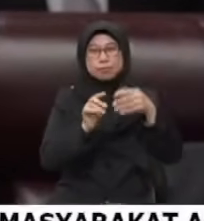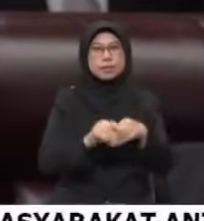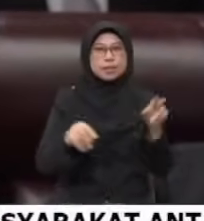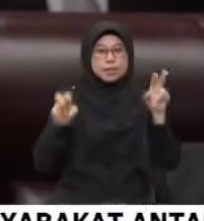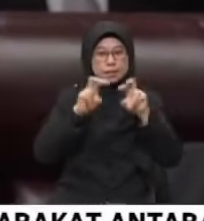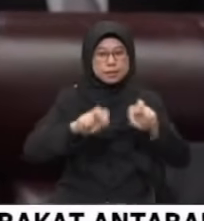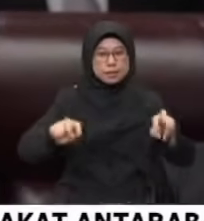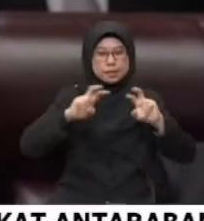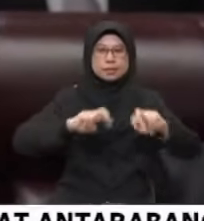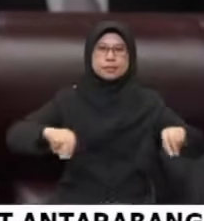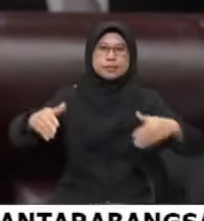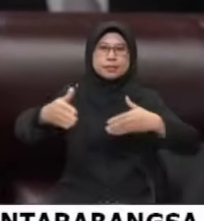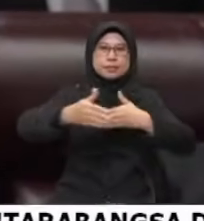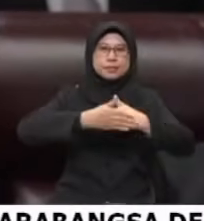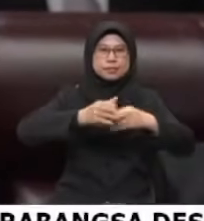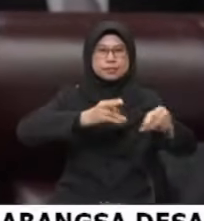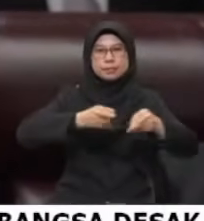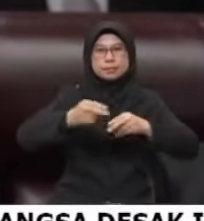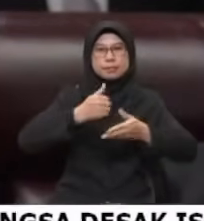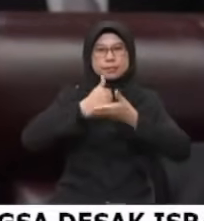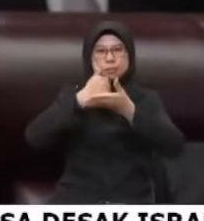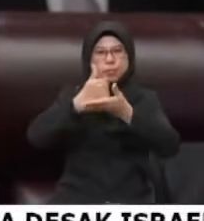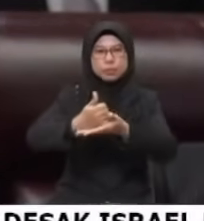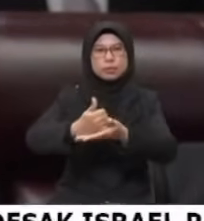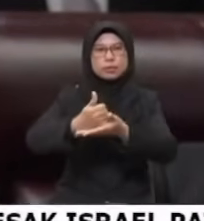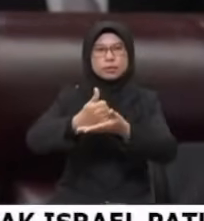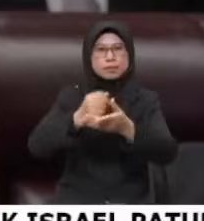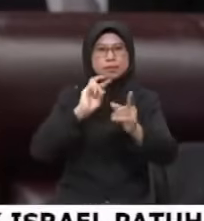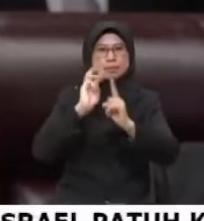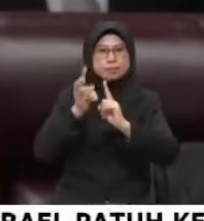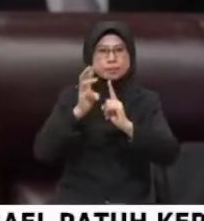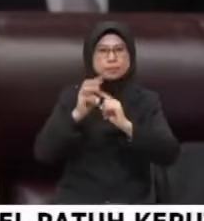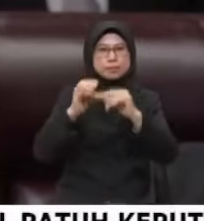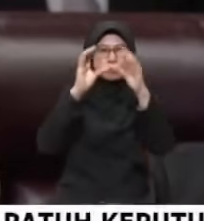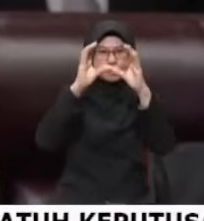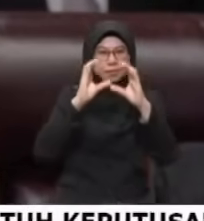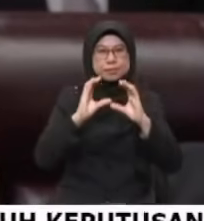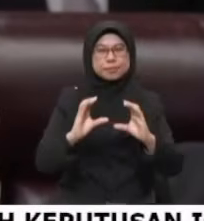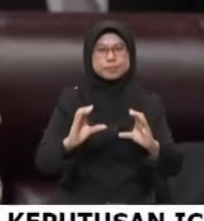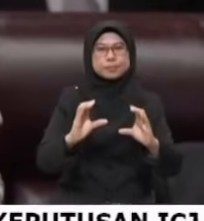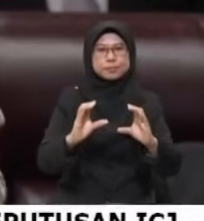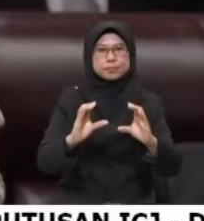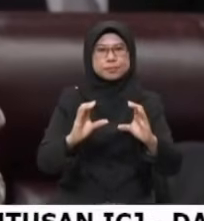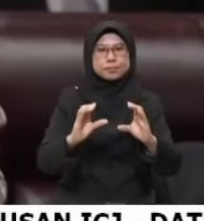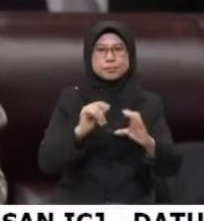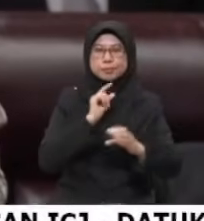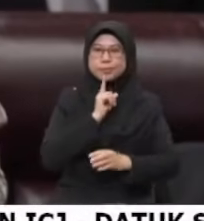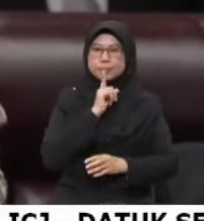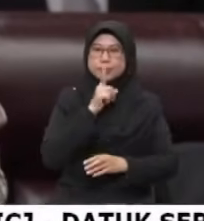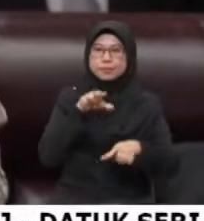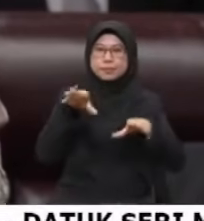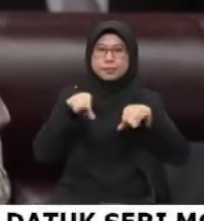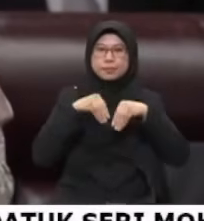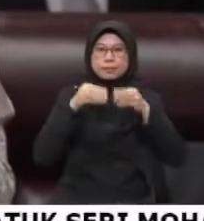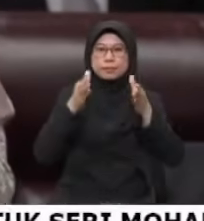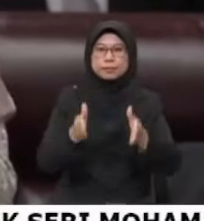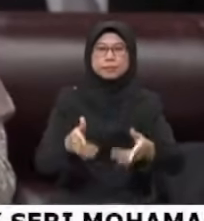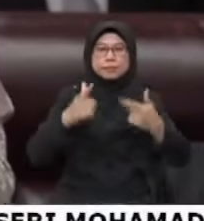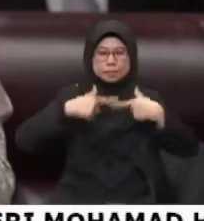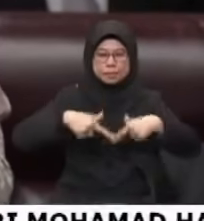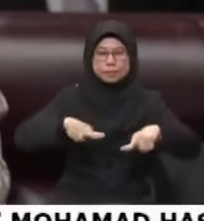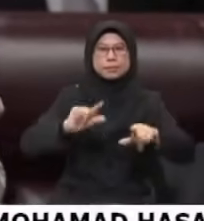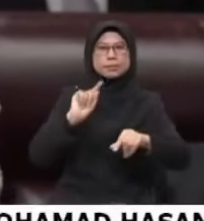semula diterapkan dalam pengurusan bantuan kebajikan sebagai satu kaedah untuk memastikan penerima yang layak